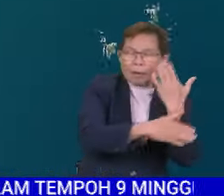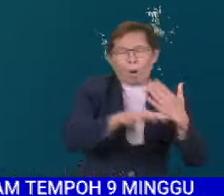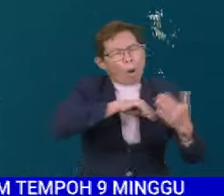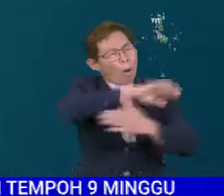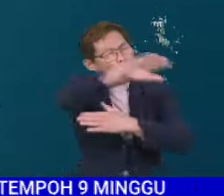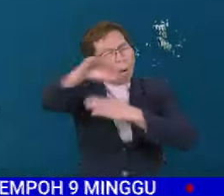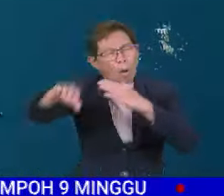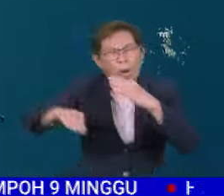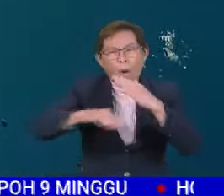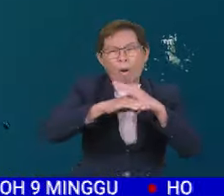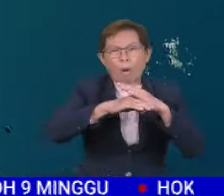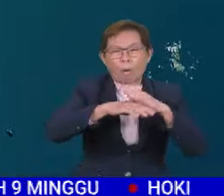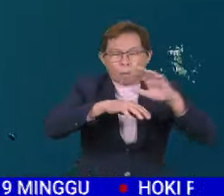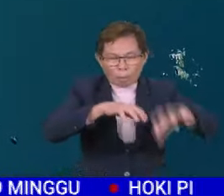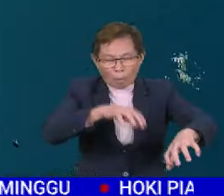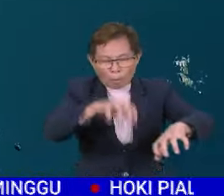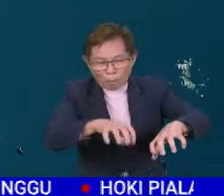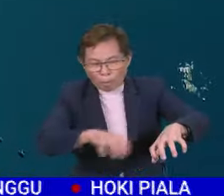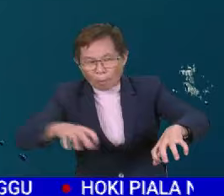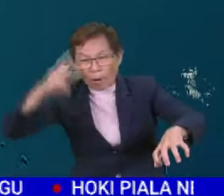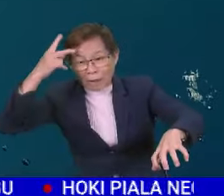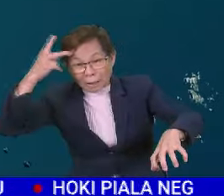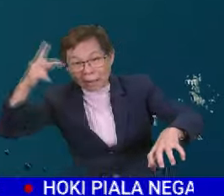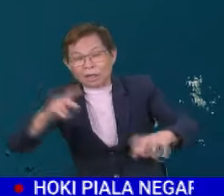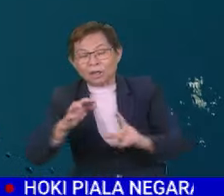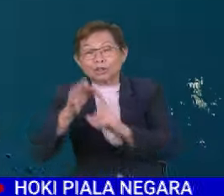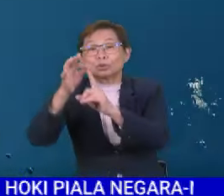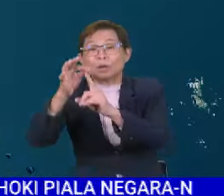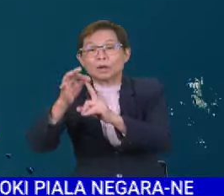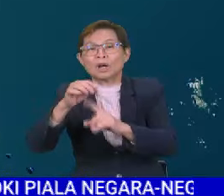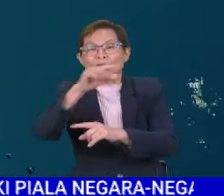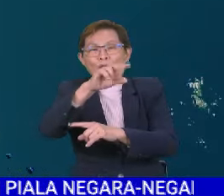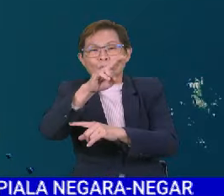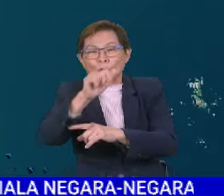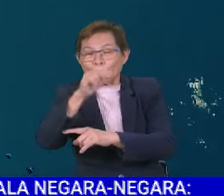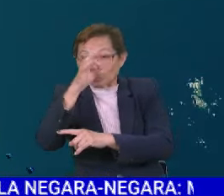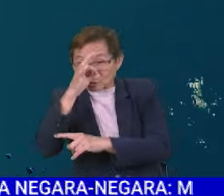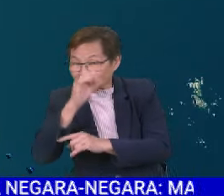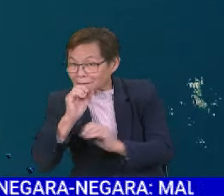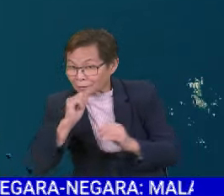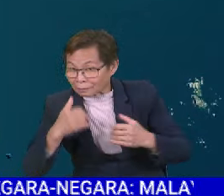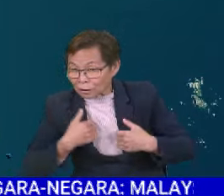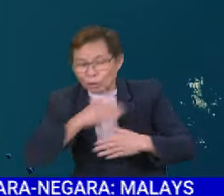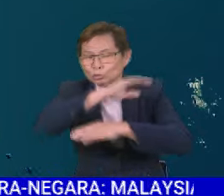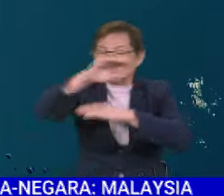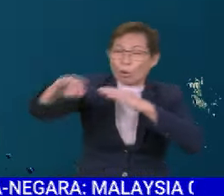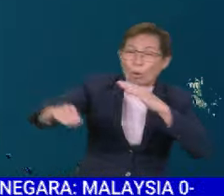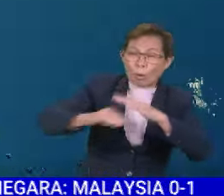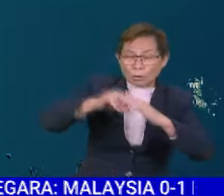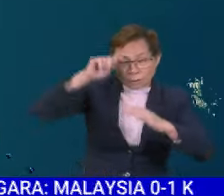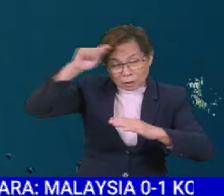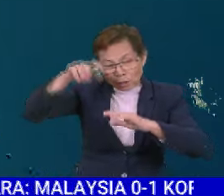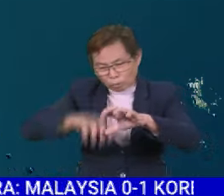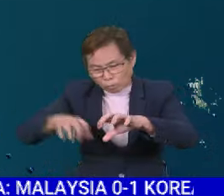hampir kesemua jajahan di negeri Kelantan kecuali di jajahan Gua Musang, begitu juga di keseluruhan di negeri